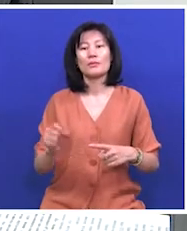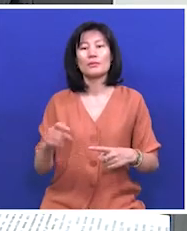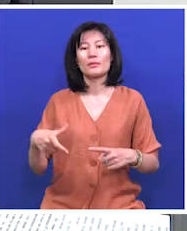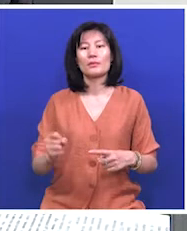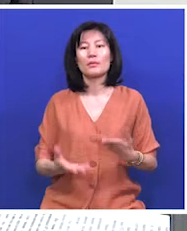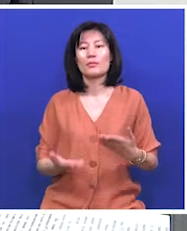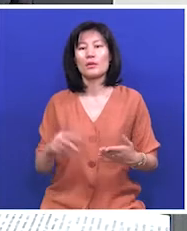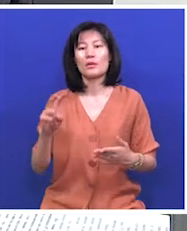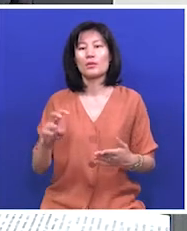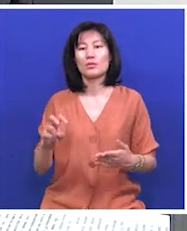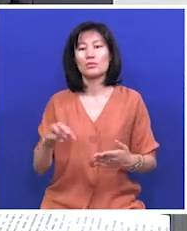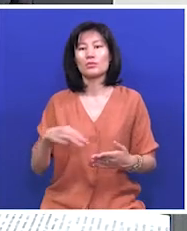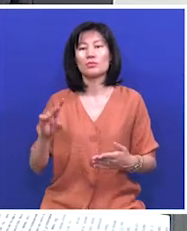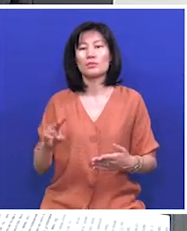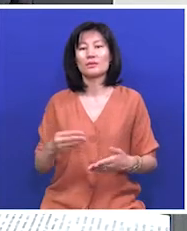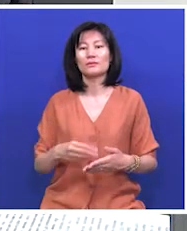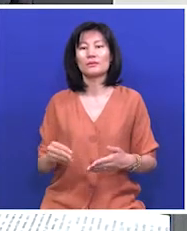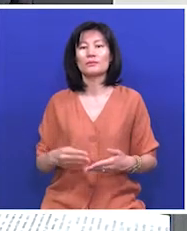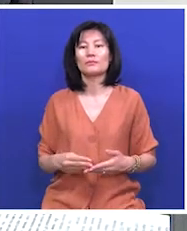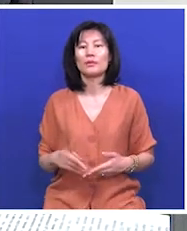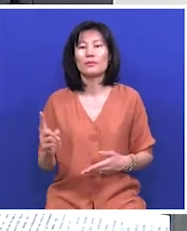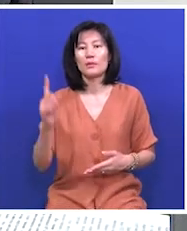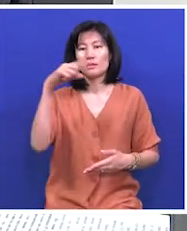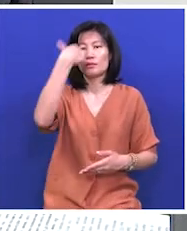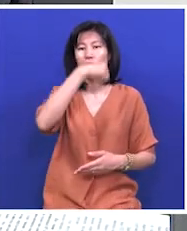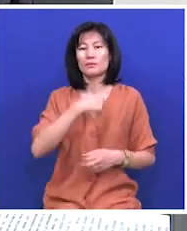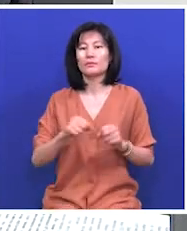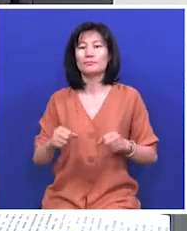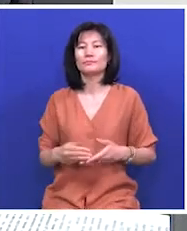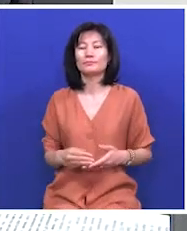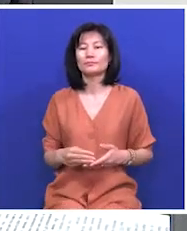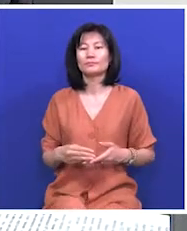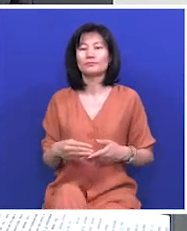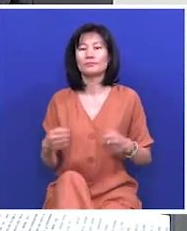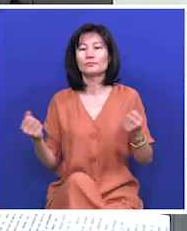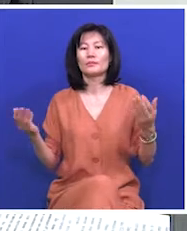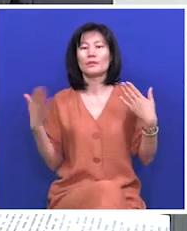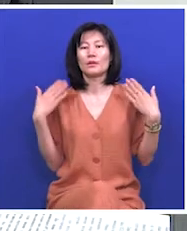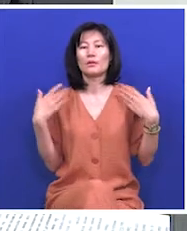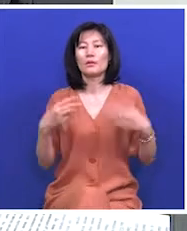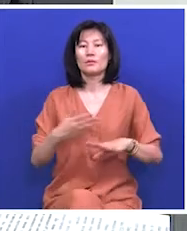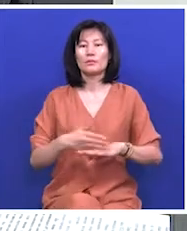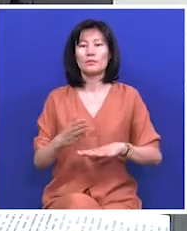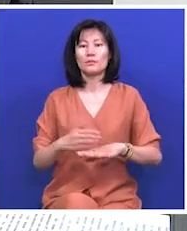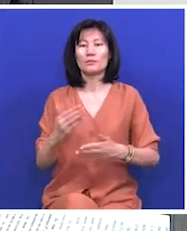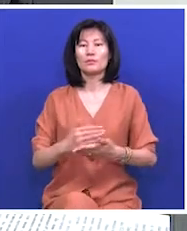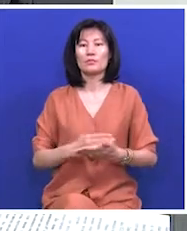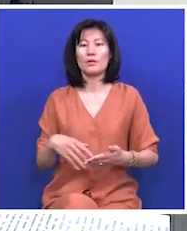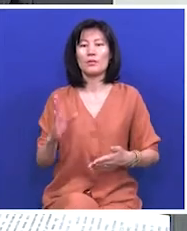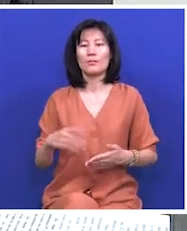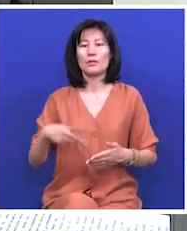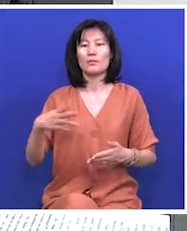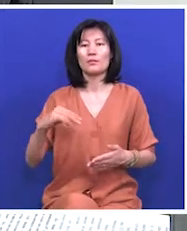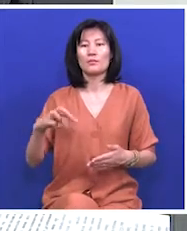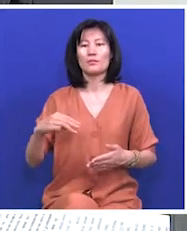әрбір гектарға шамамен 200 мың теңгеден бір жыл каникулымен несие беру